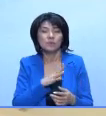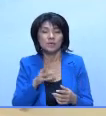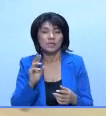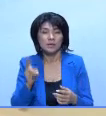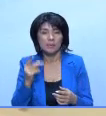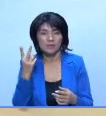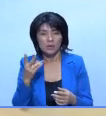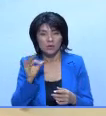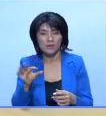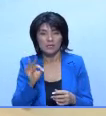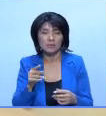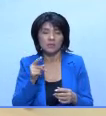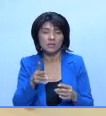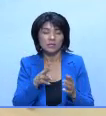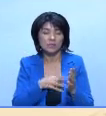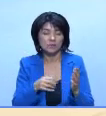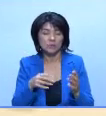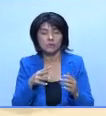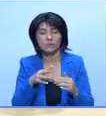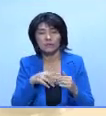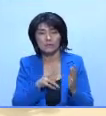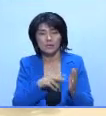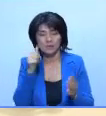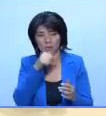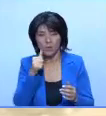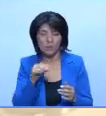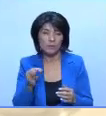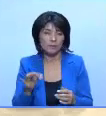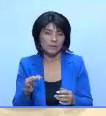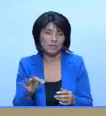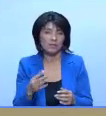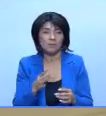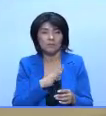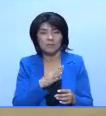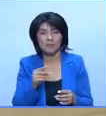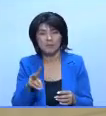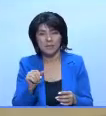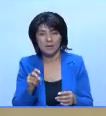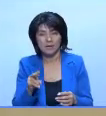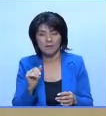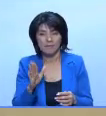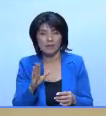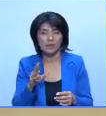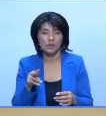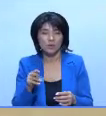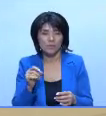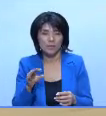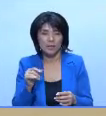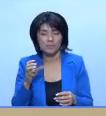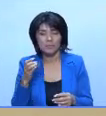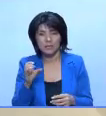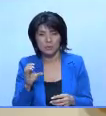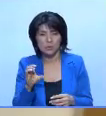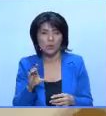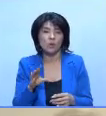2 октября 2019 года монеты из этой серии изготовлены из сплава мельхиор мельхиор прав лайк и серебра